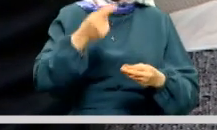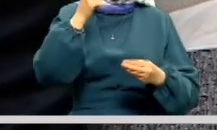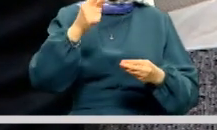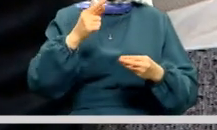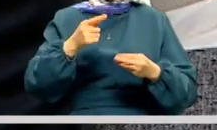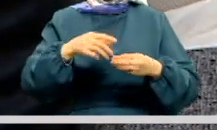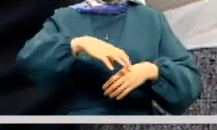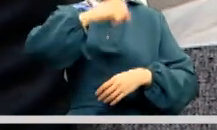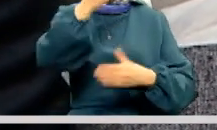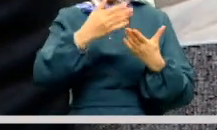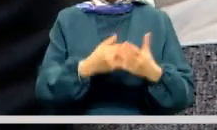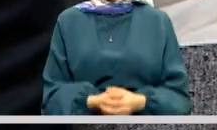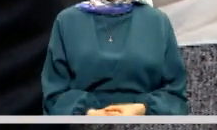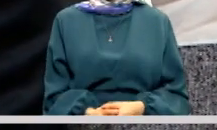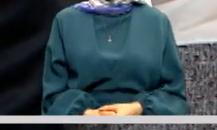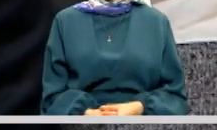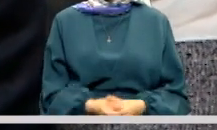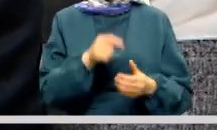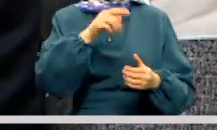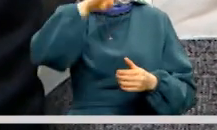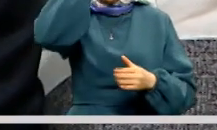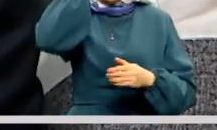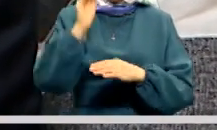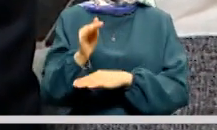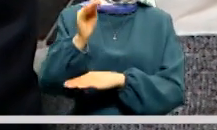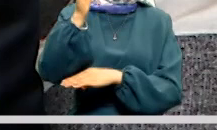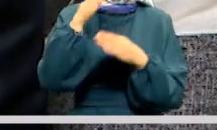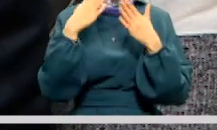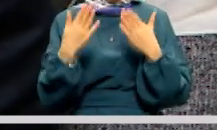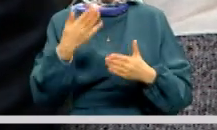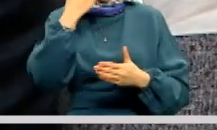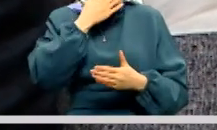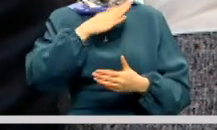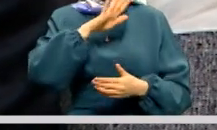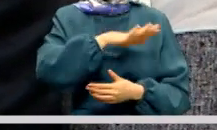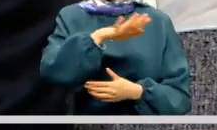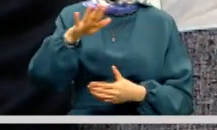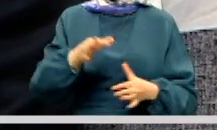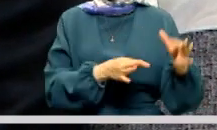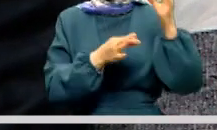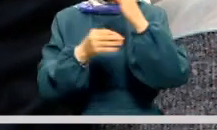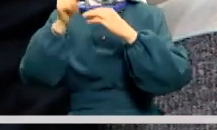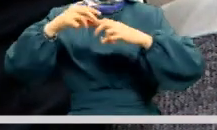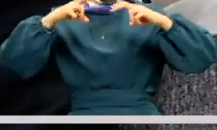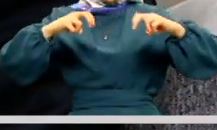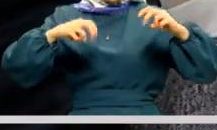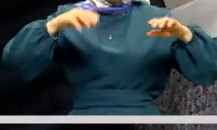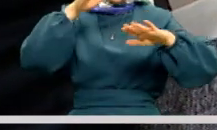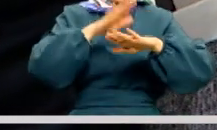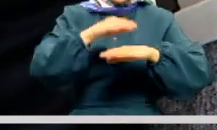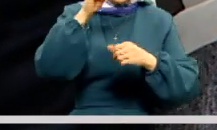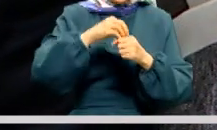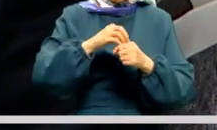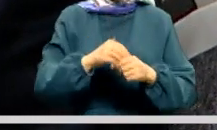merkezimiz öyle söyleyelim yani burada İstanbul'da yaşayan ya da okuyan insanlarımız bu noktada araştırma yapacaklar